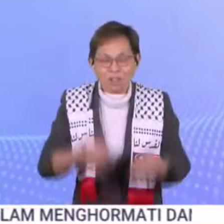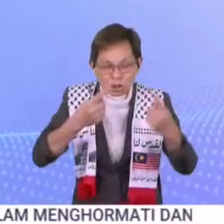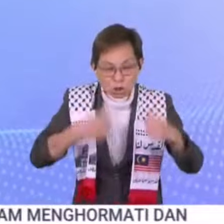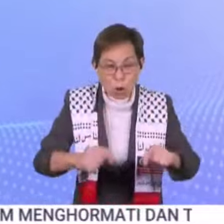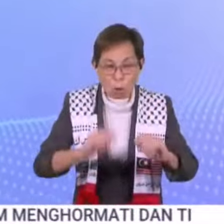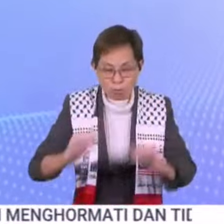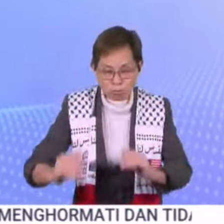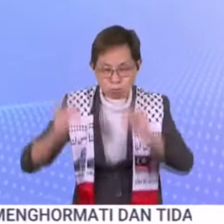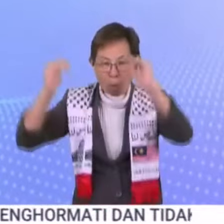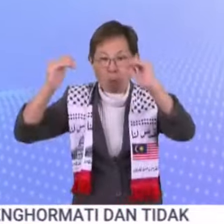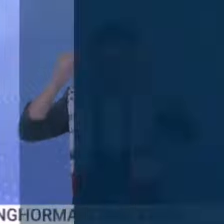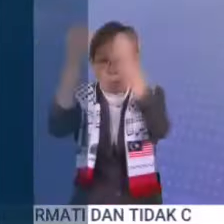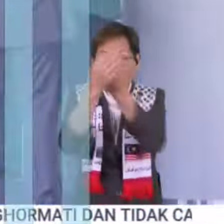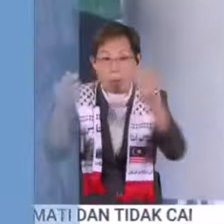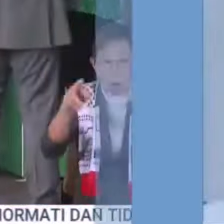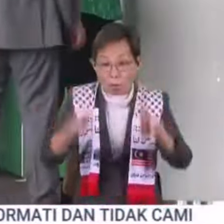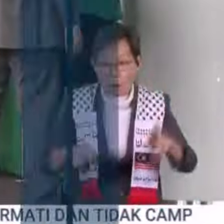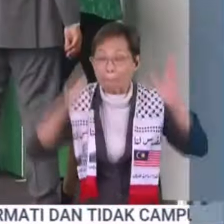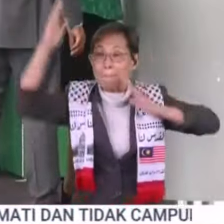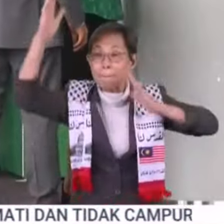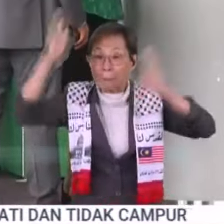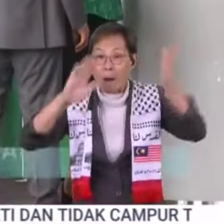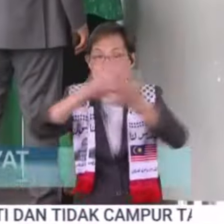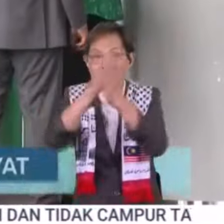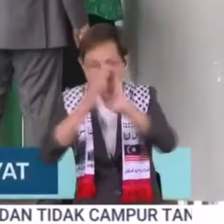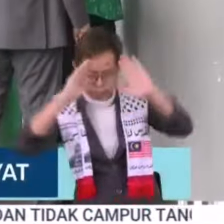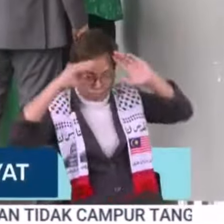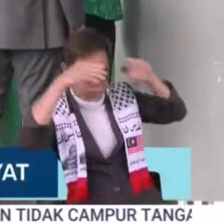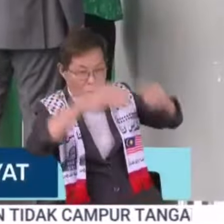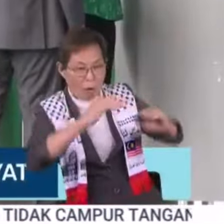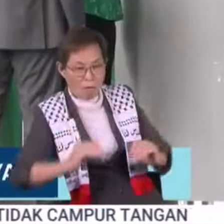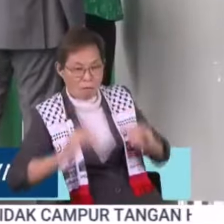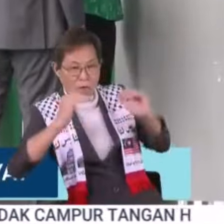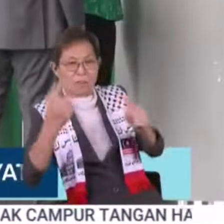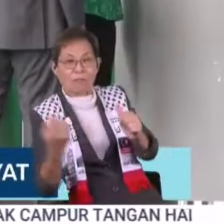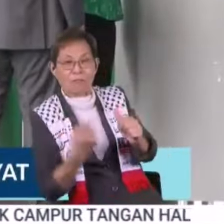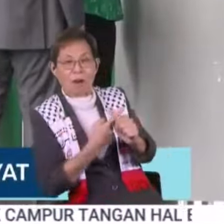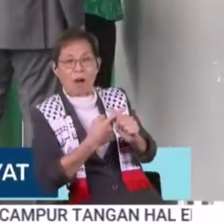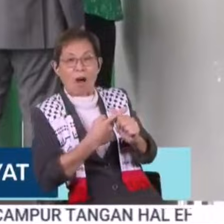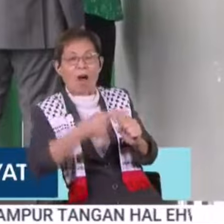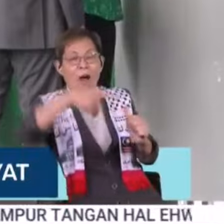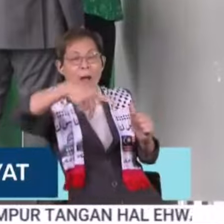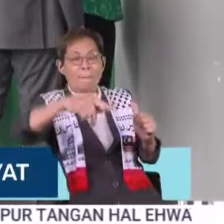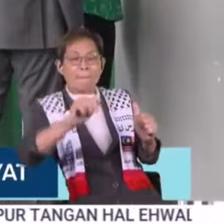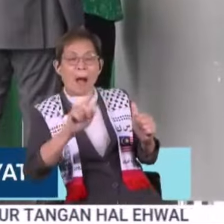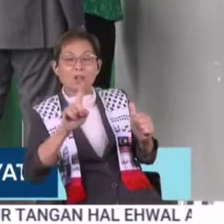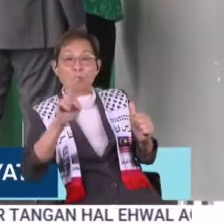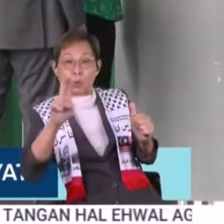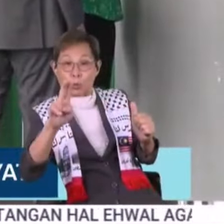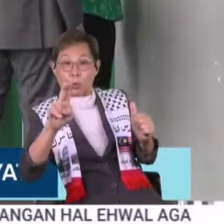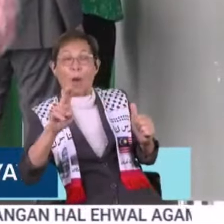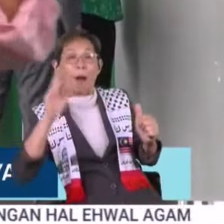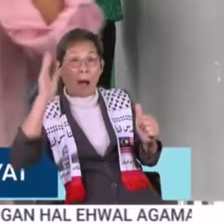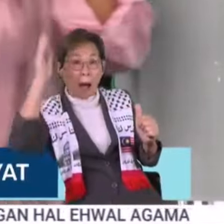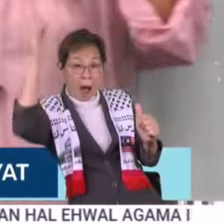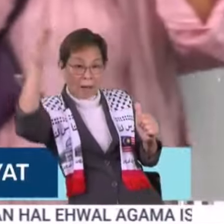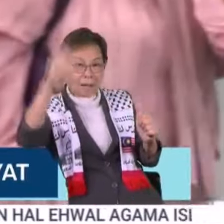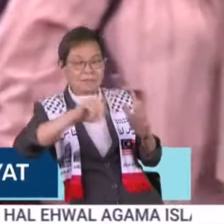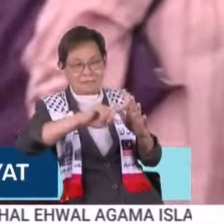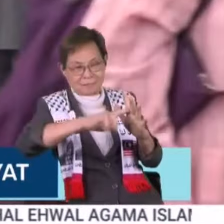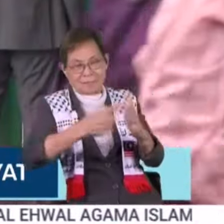Usaha mengemaskinikan maklumat rakyat Malaysia akan menjadi tumpuan dalam fasa pertama pangkalan data utama padu yang